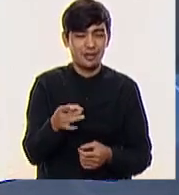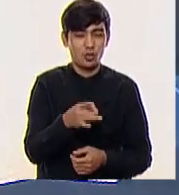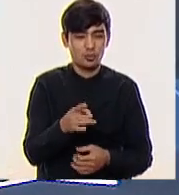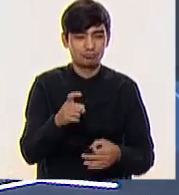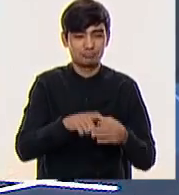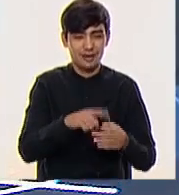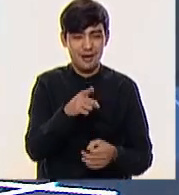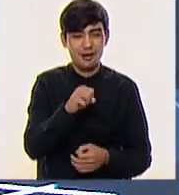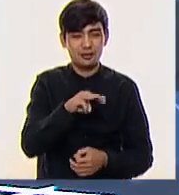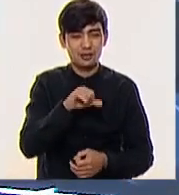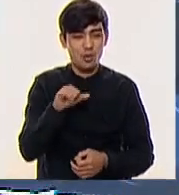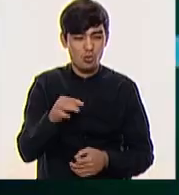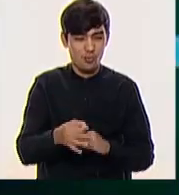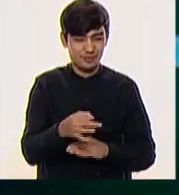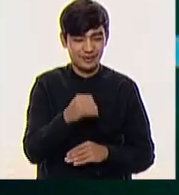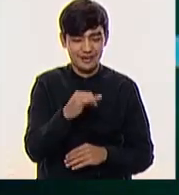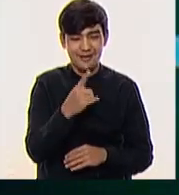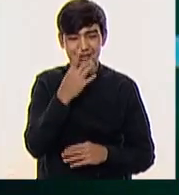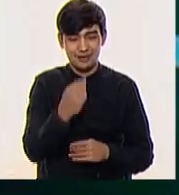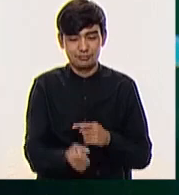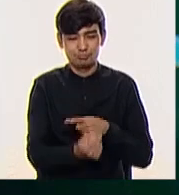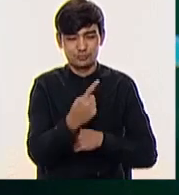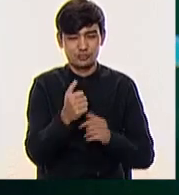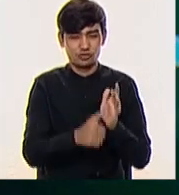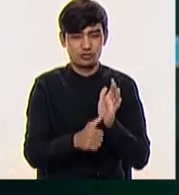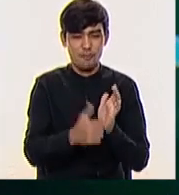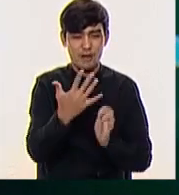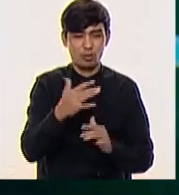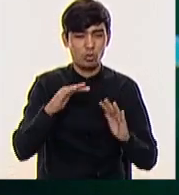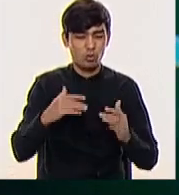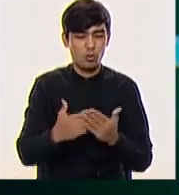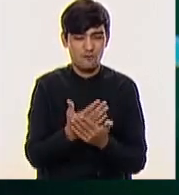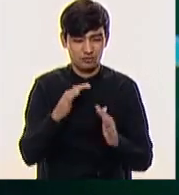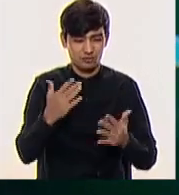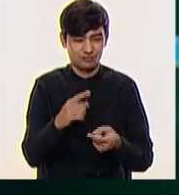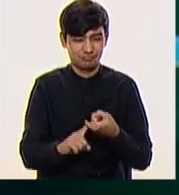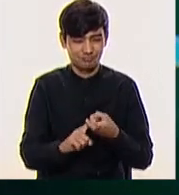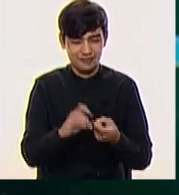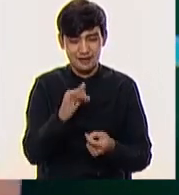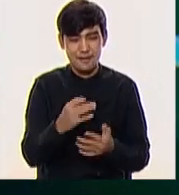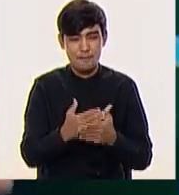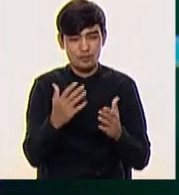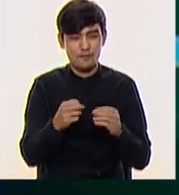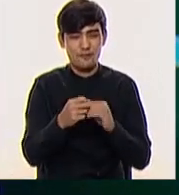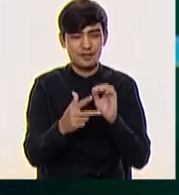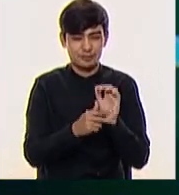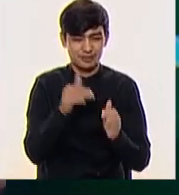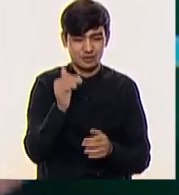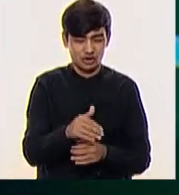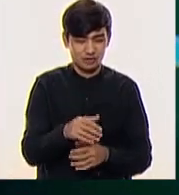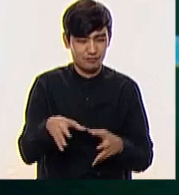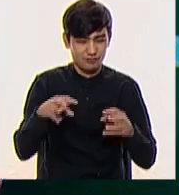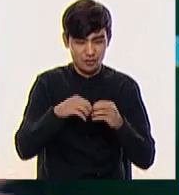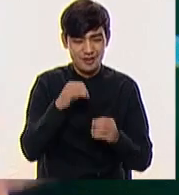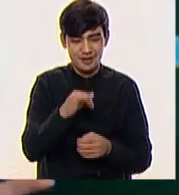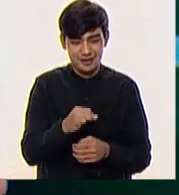Это Атырауская область. За сутки там выявили 65 новых случаев, а всего зараженных больше 18 тысяч.